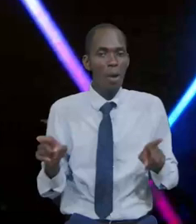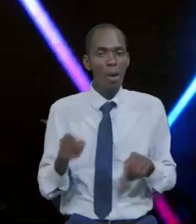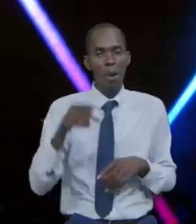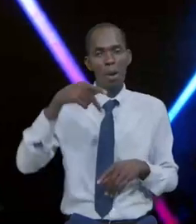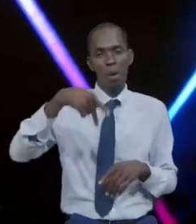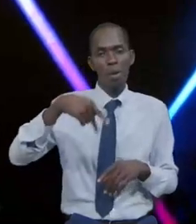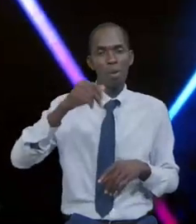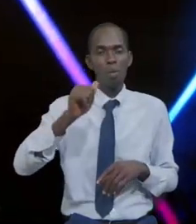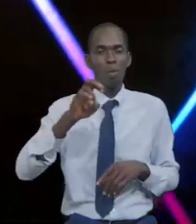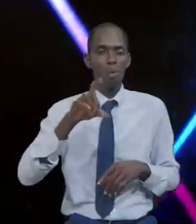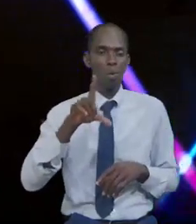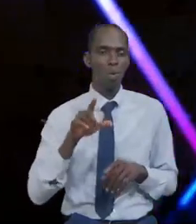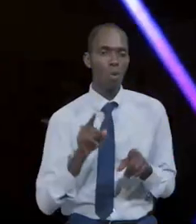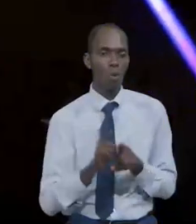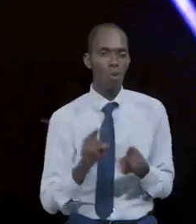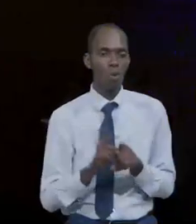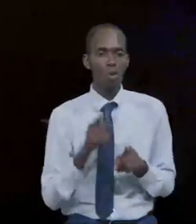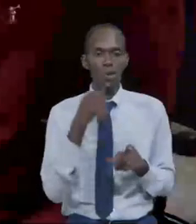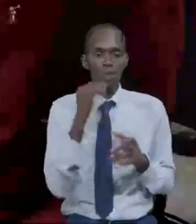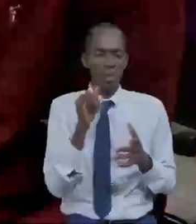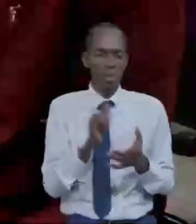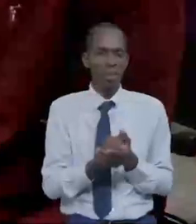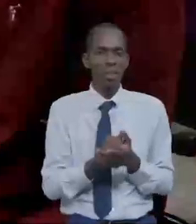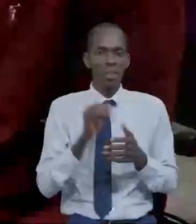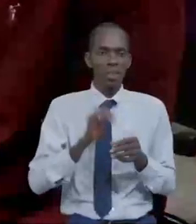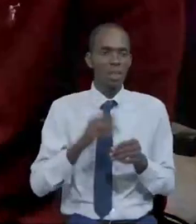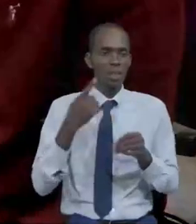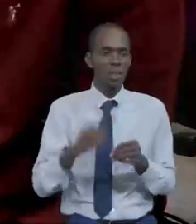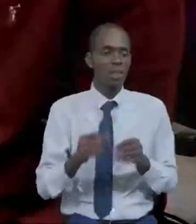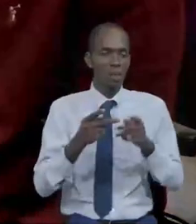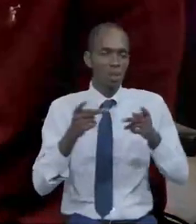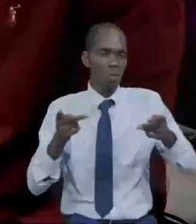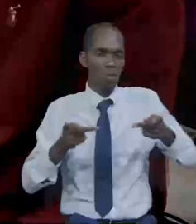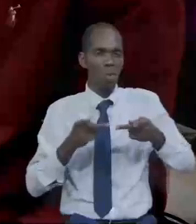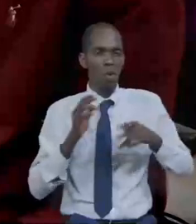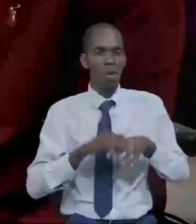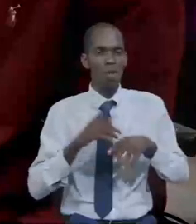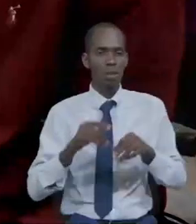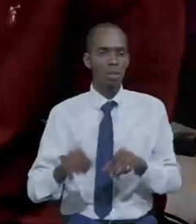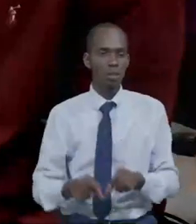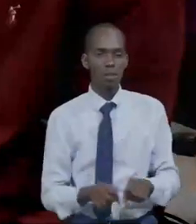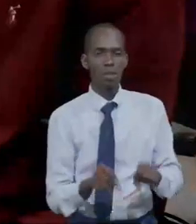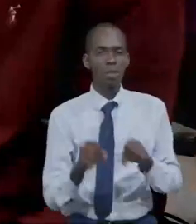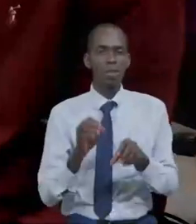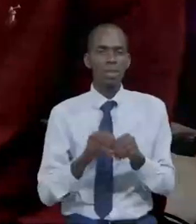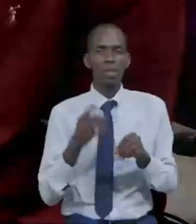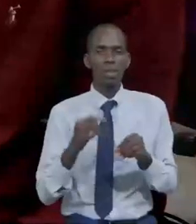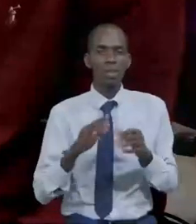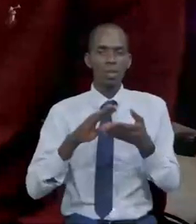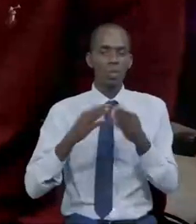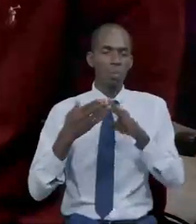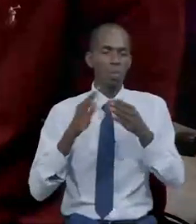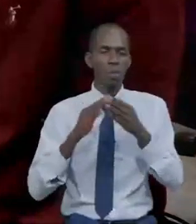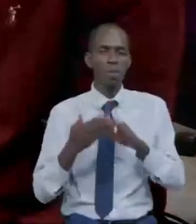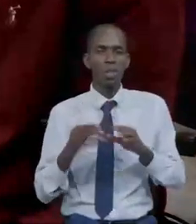dans le temple, dans le sanctuaire, dans la rue, dans le quartier, dans